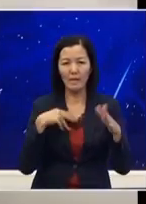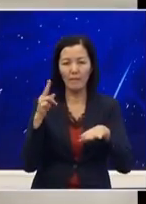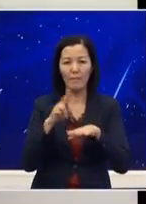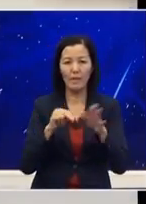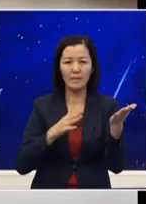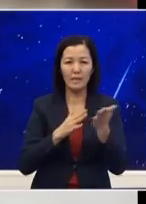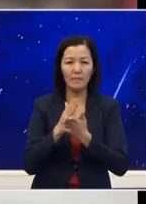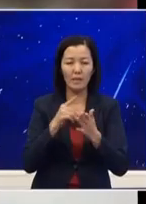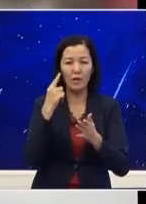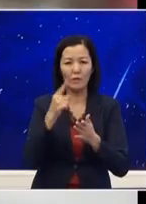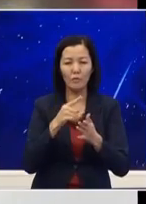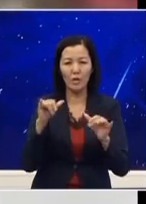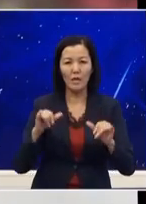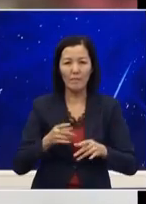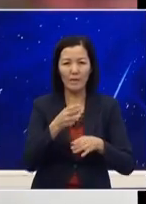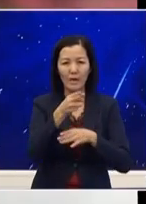Полиция қызметкерлерінің айтуынша,